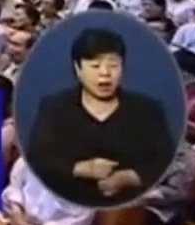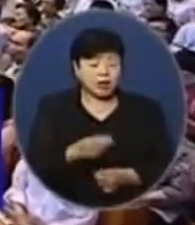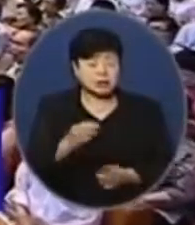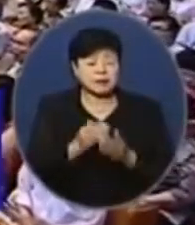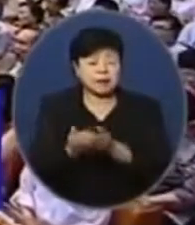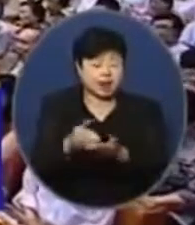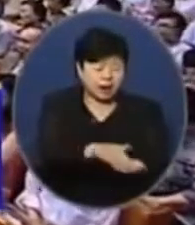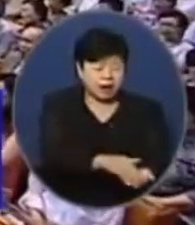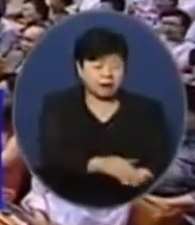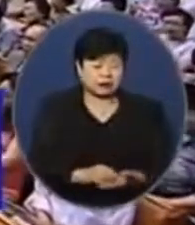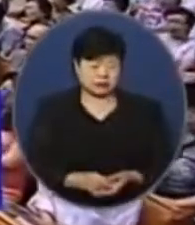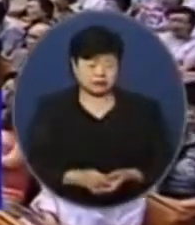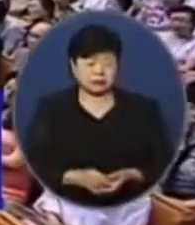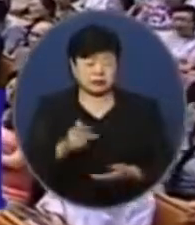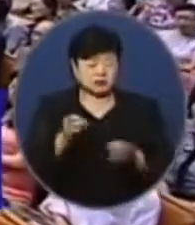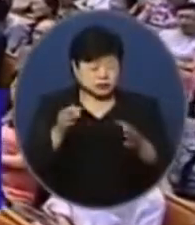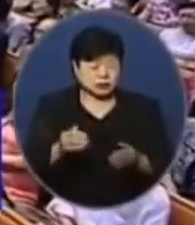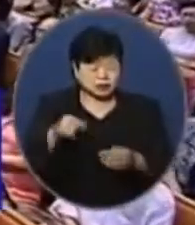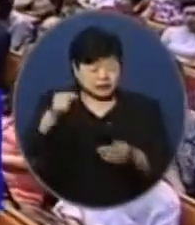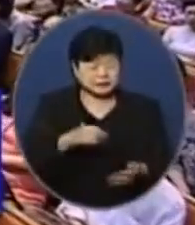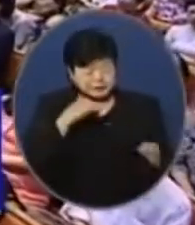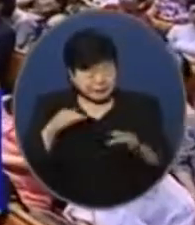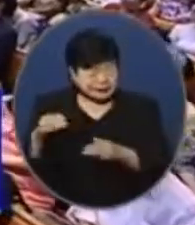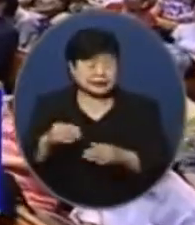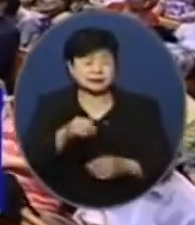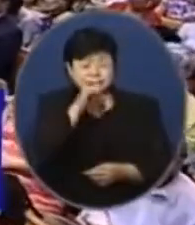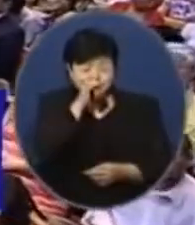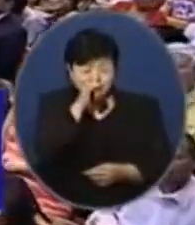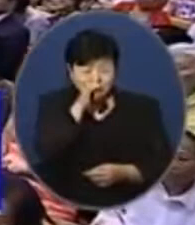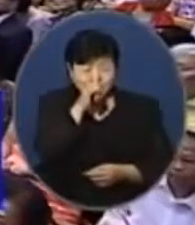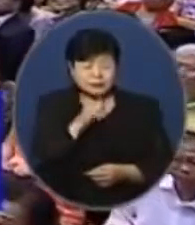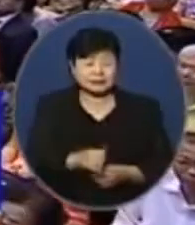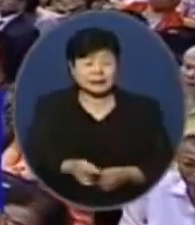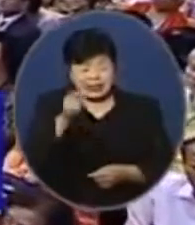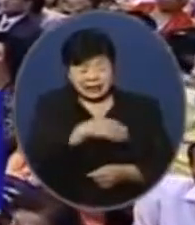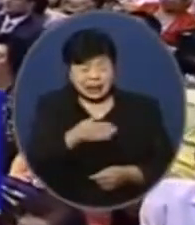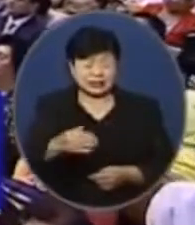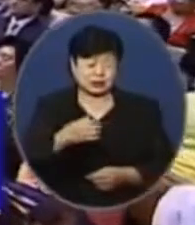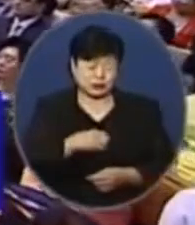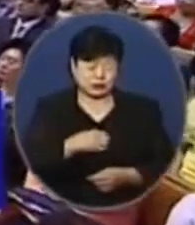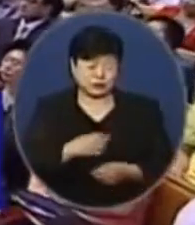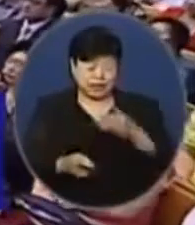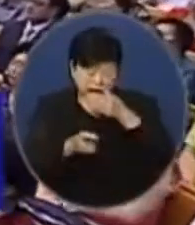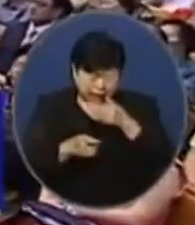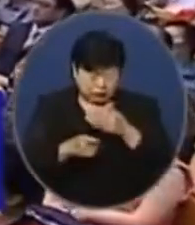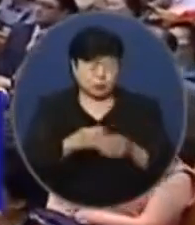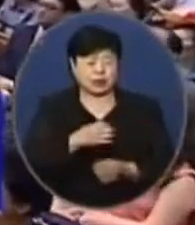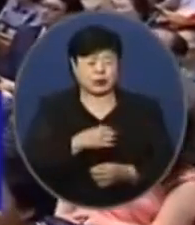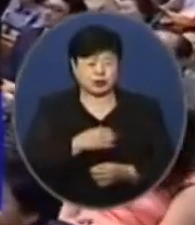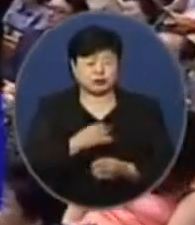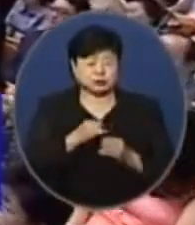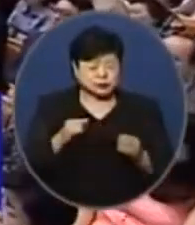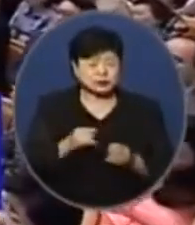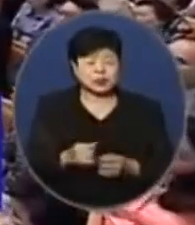파선하고 일주일을 깊은 바다에서 지냈으며 여러 번 여행하면서 강의 위험과 강도의 위험과